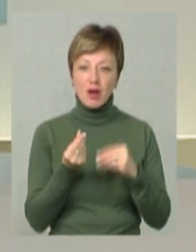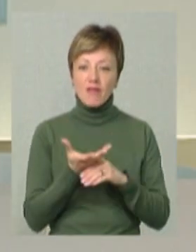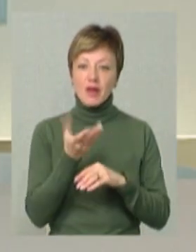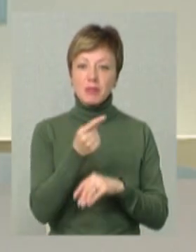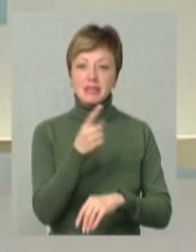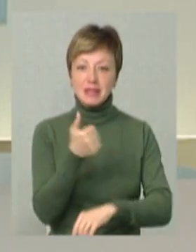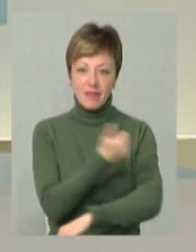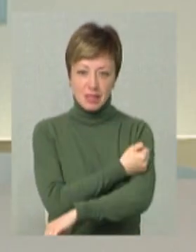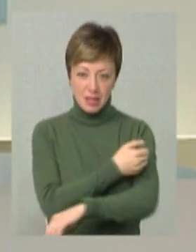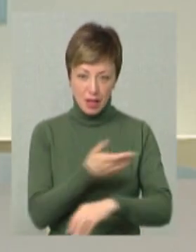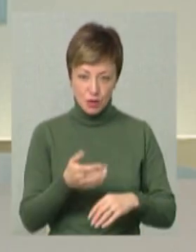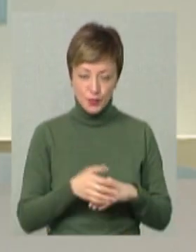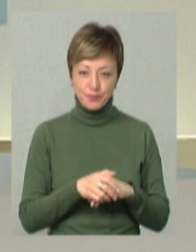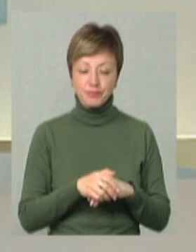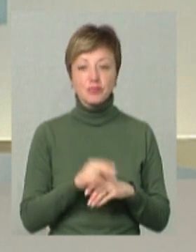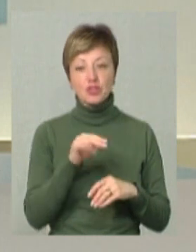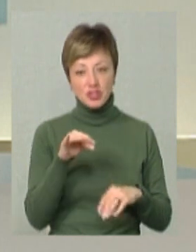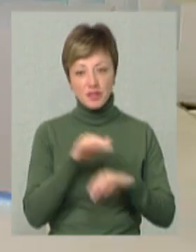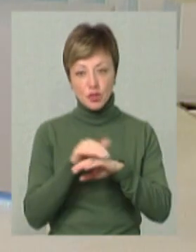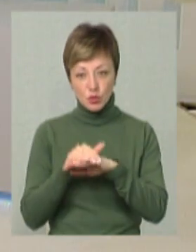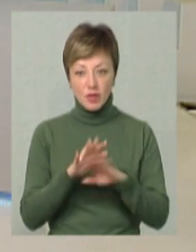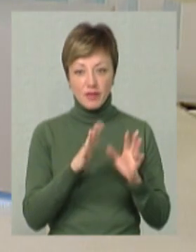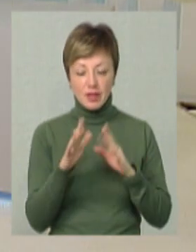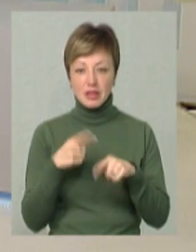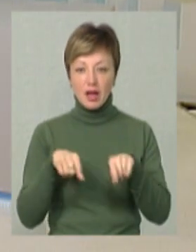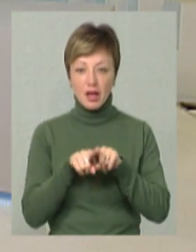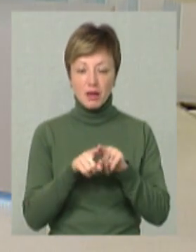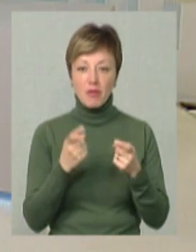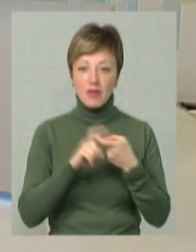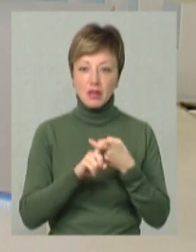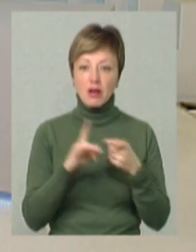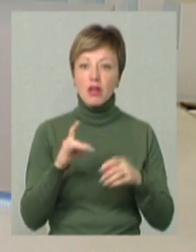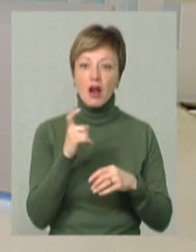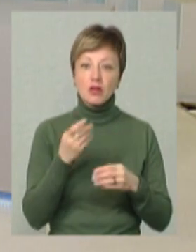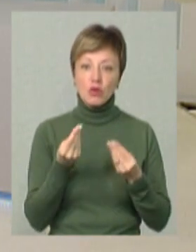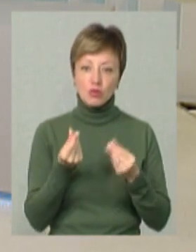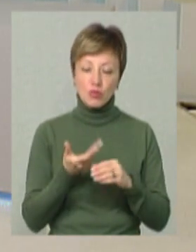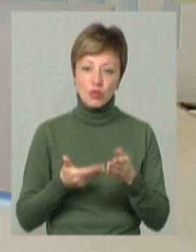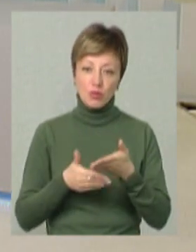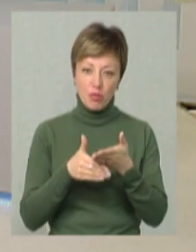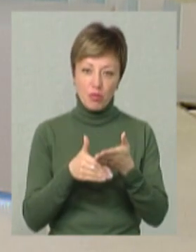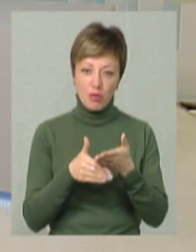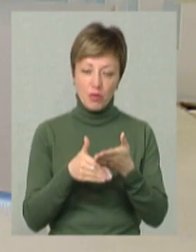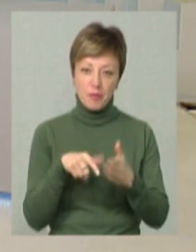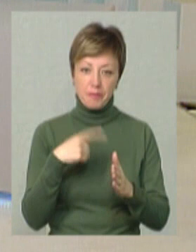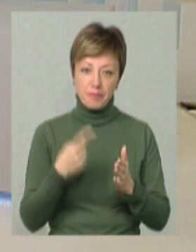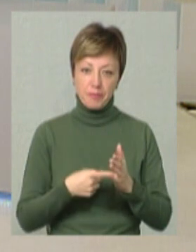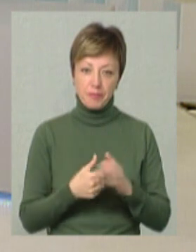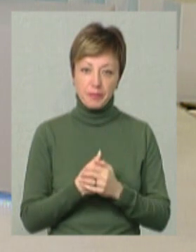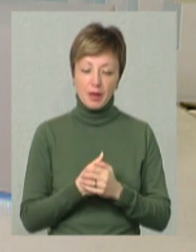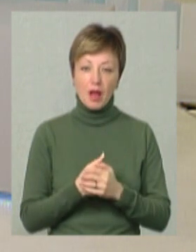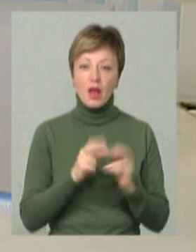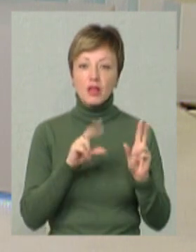за вакцинацію. Чи фіксуєте нині випадки кібершахрайства, пов'язані з одноразовою грошовою допомогою?